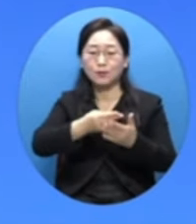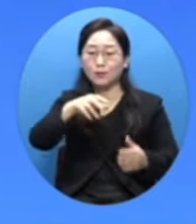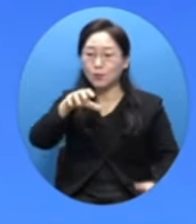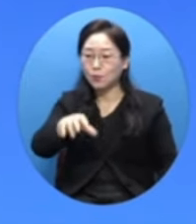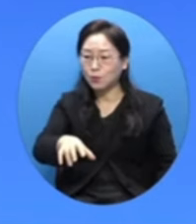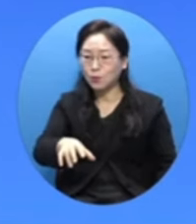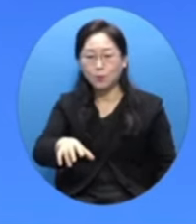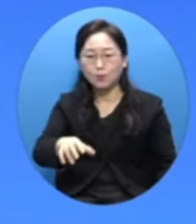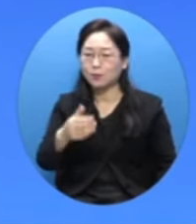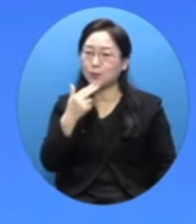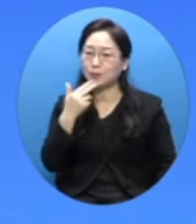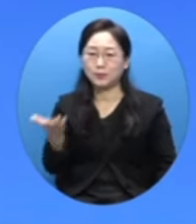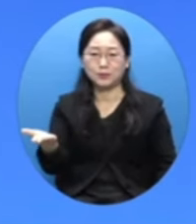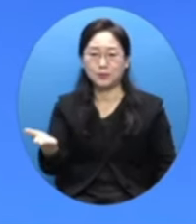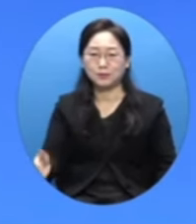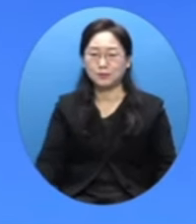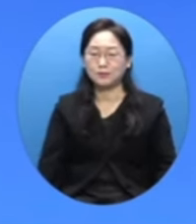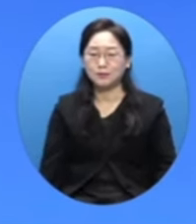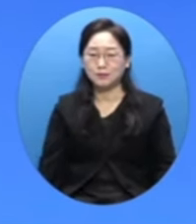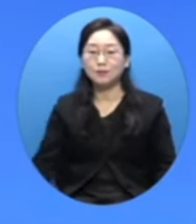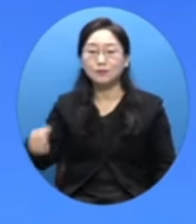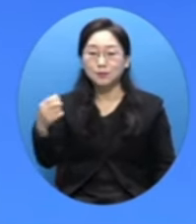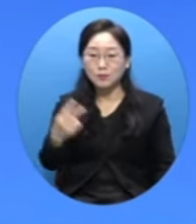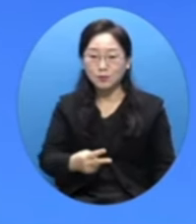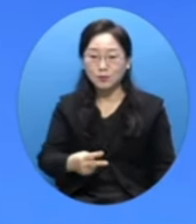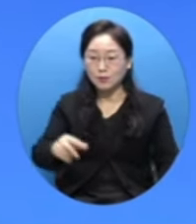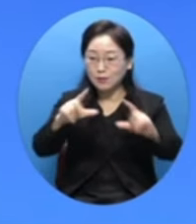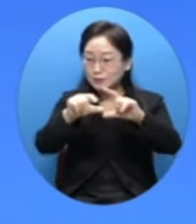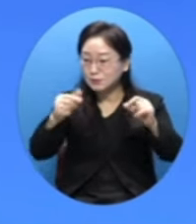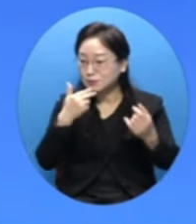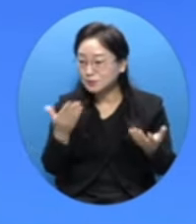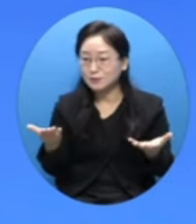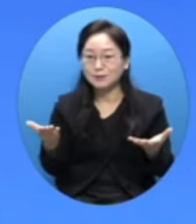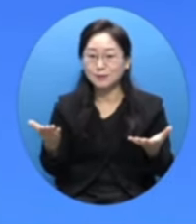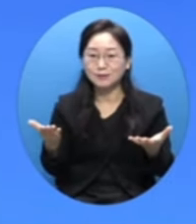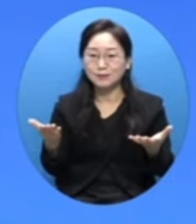마땅치 않고 또 음식도 그렇고